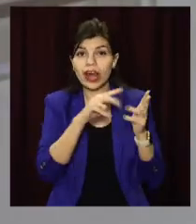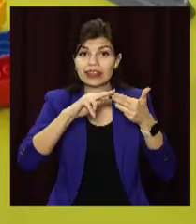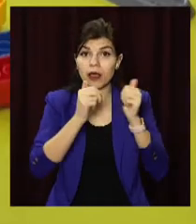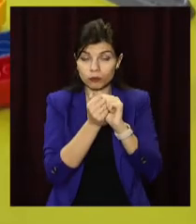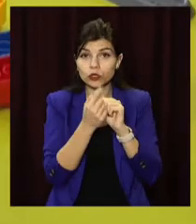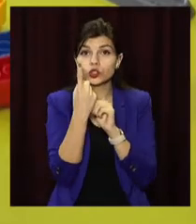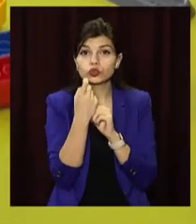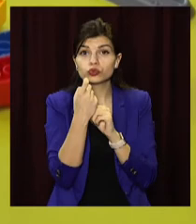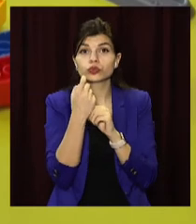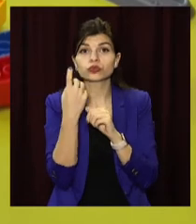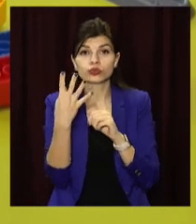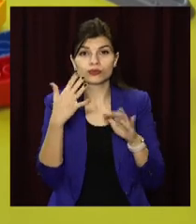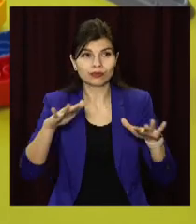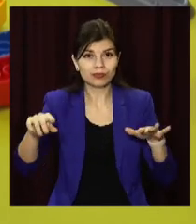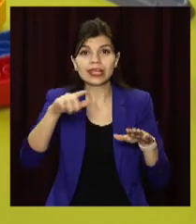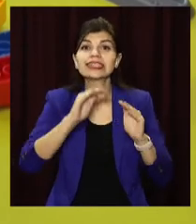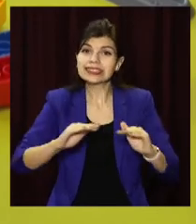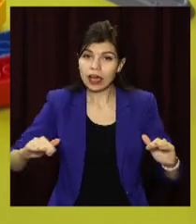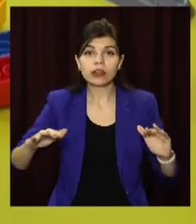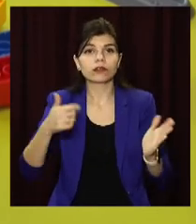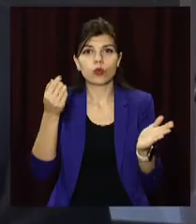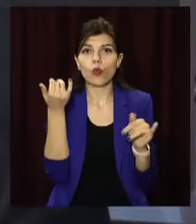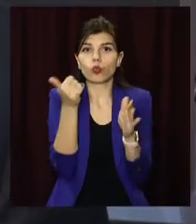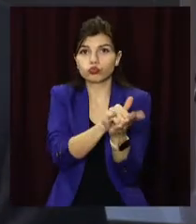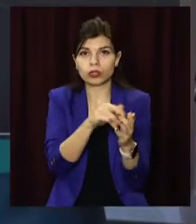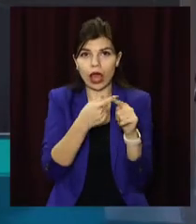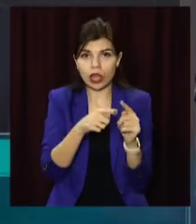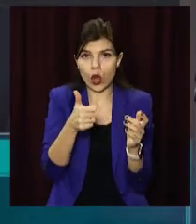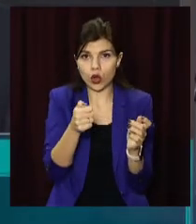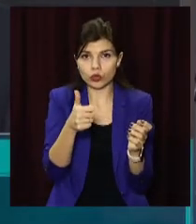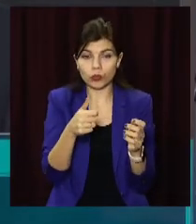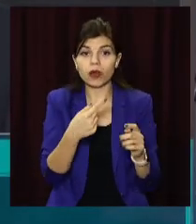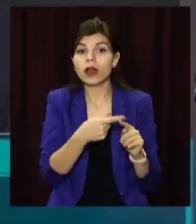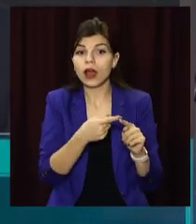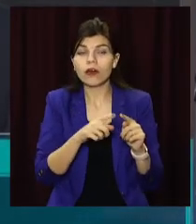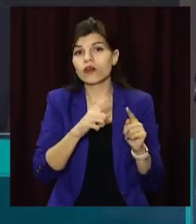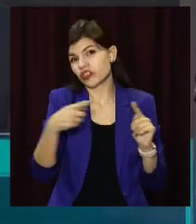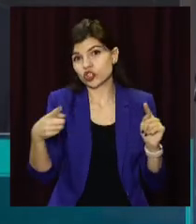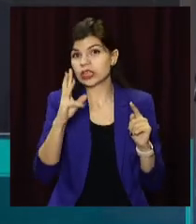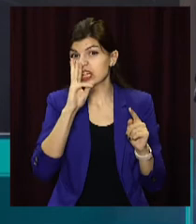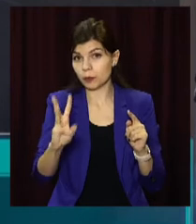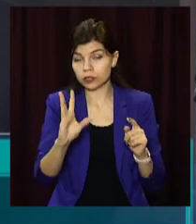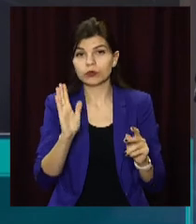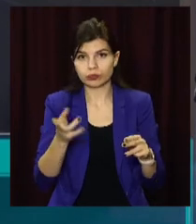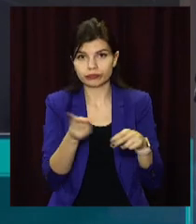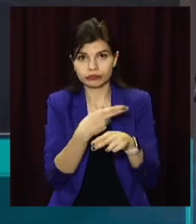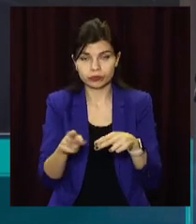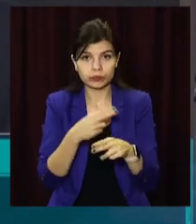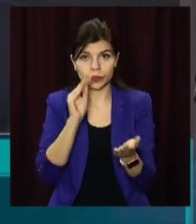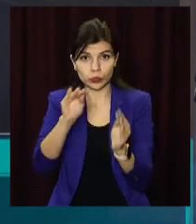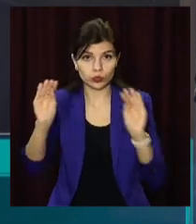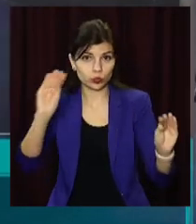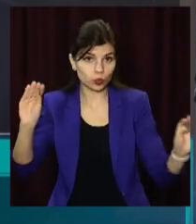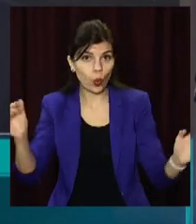всіх 104 школах та дитячих садках Кам'янського. Ми оборудуємо в течение 3 місяців всі учреждения тривожними